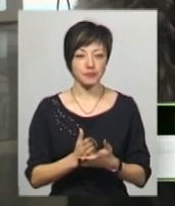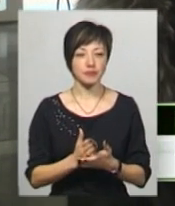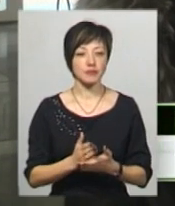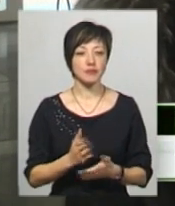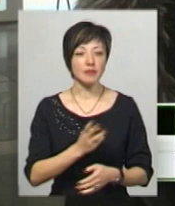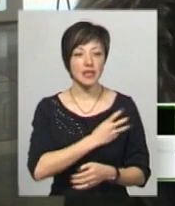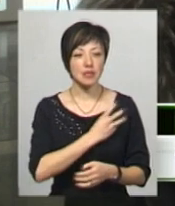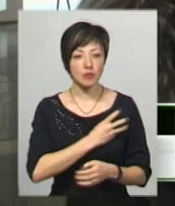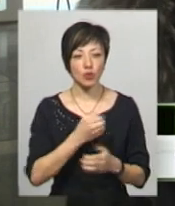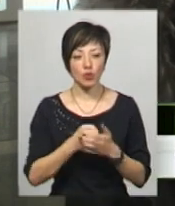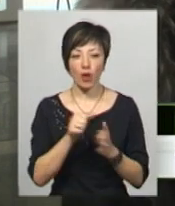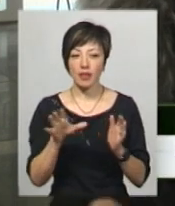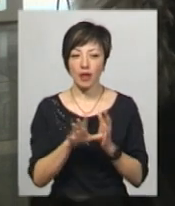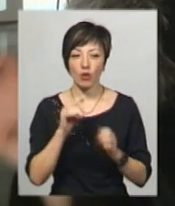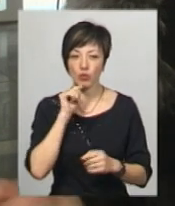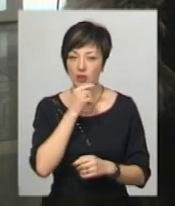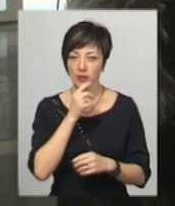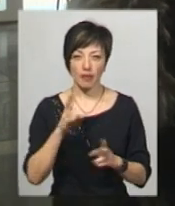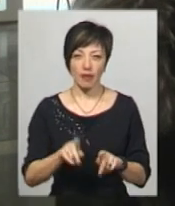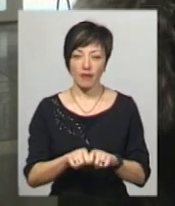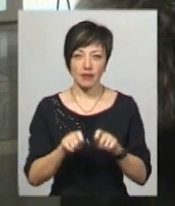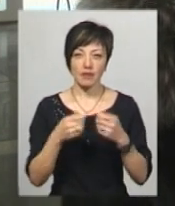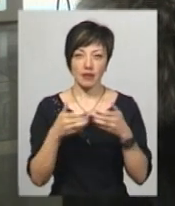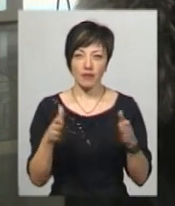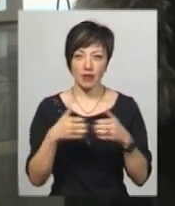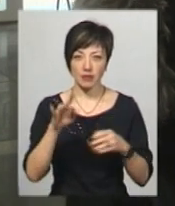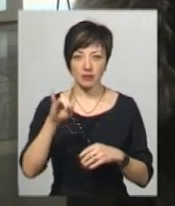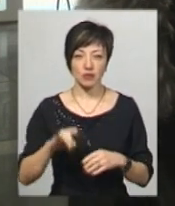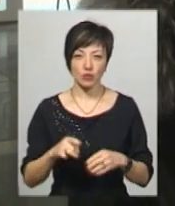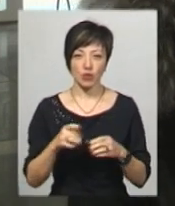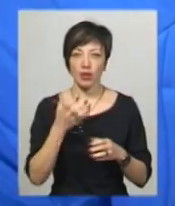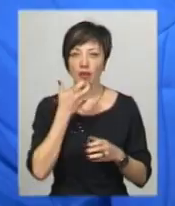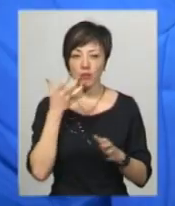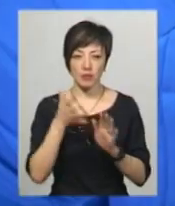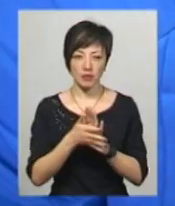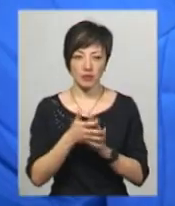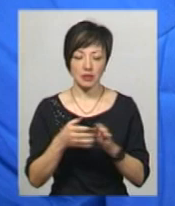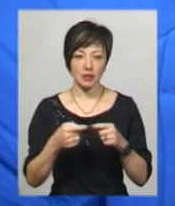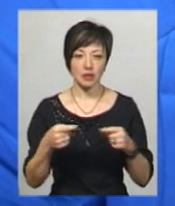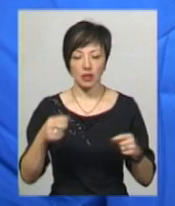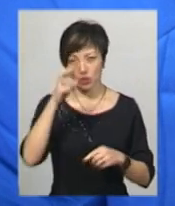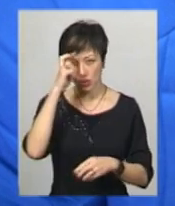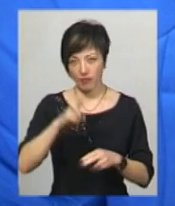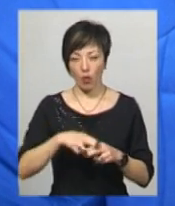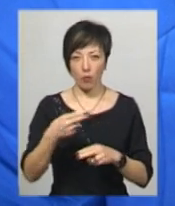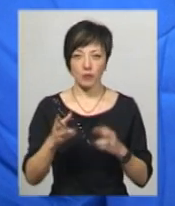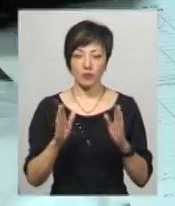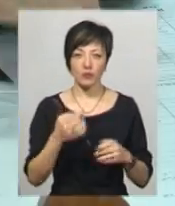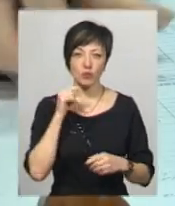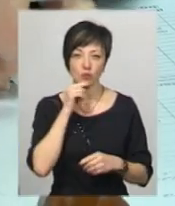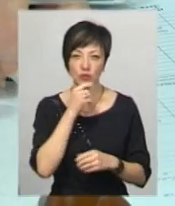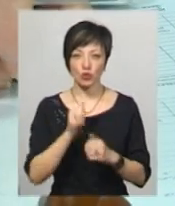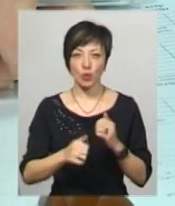до енергоощадливості. Тобто не відкривати квартирку, щоб виходило тепло. Держава компенсуватиме